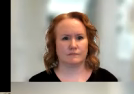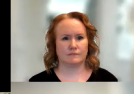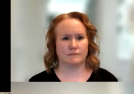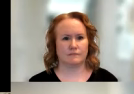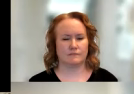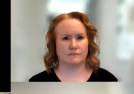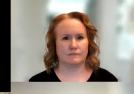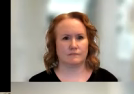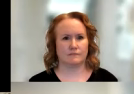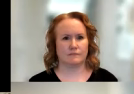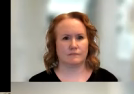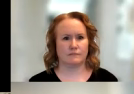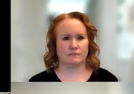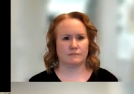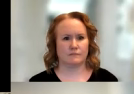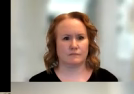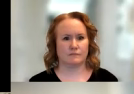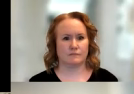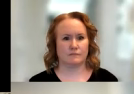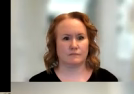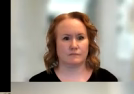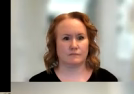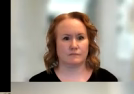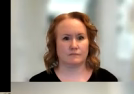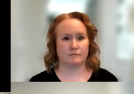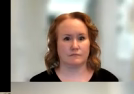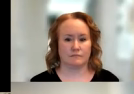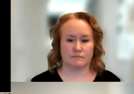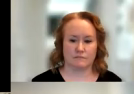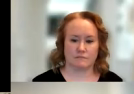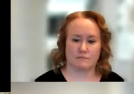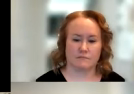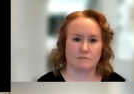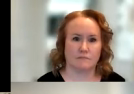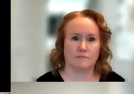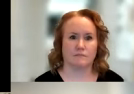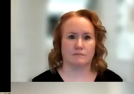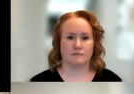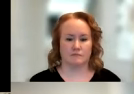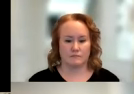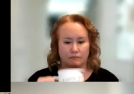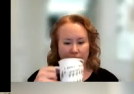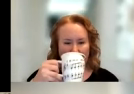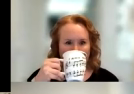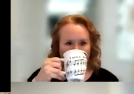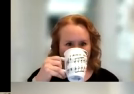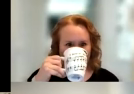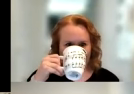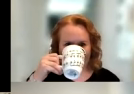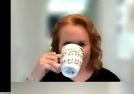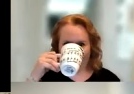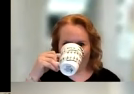direktivet. Og et naturlig spørsmål blir jo da dermed hvilken norm som rent faktisk oppstilles av tilgjengelighetsdirektivet.